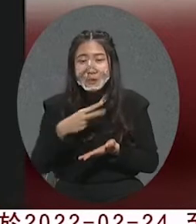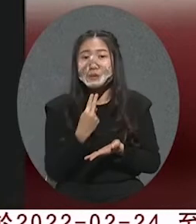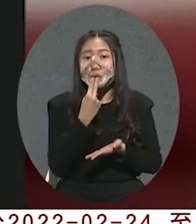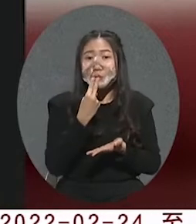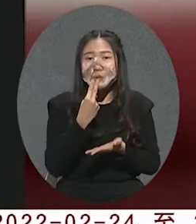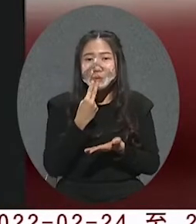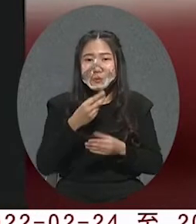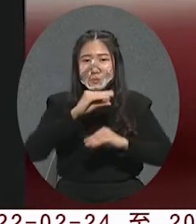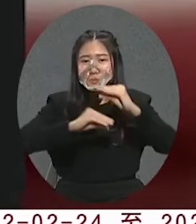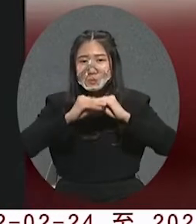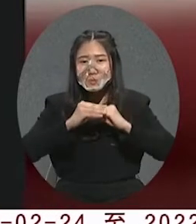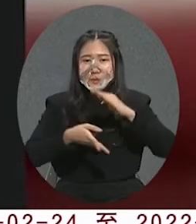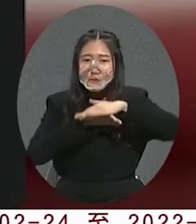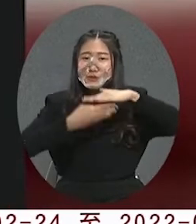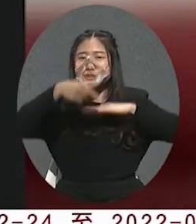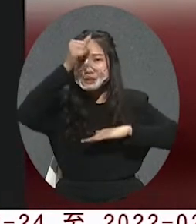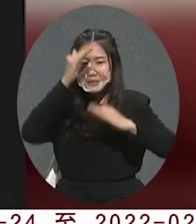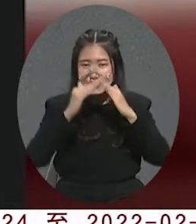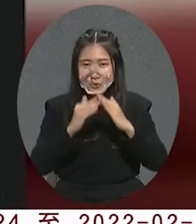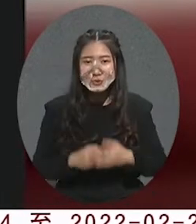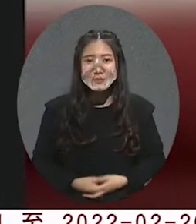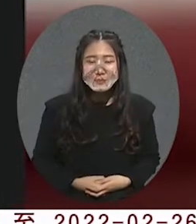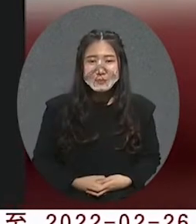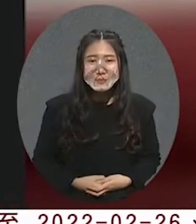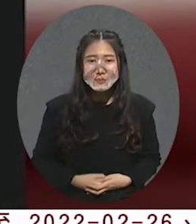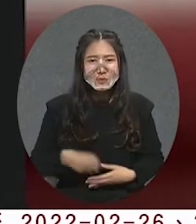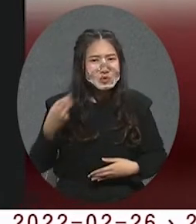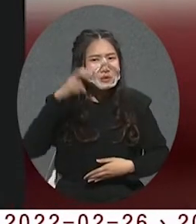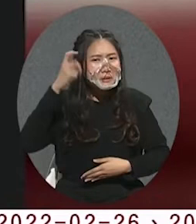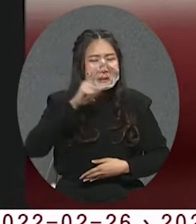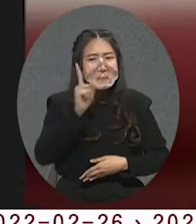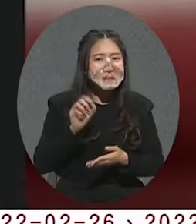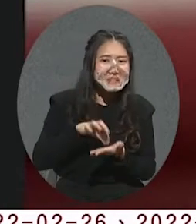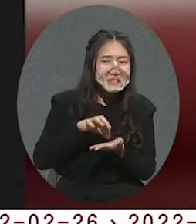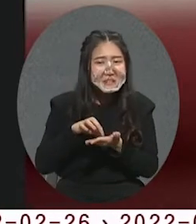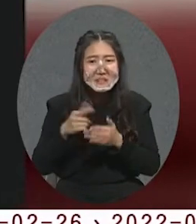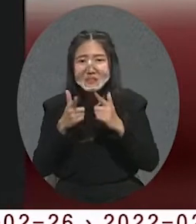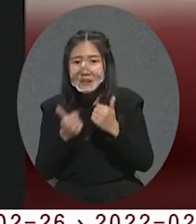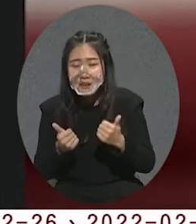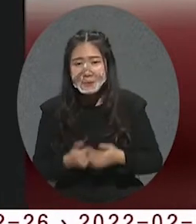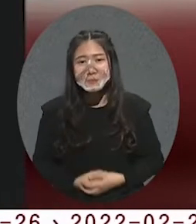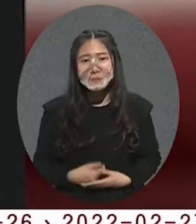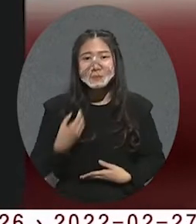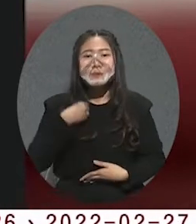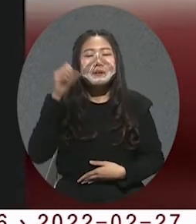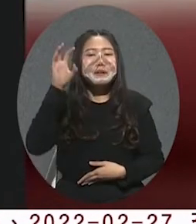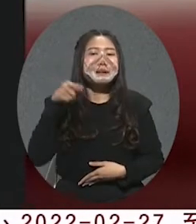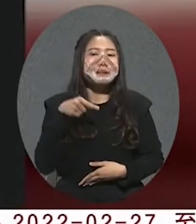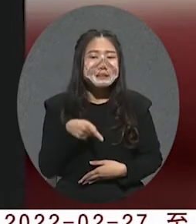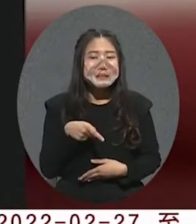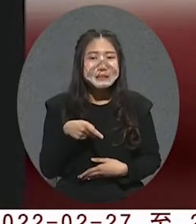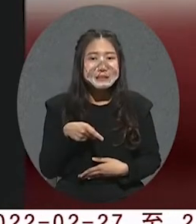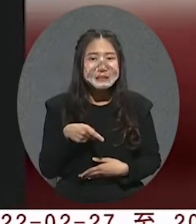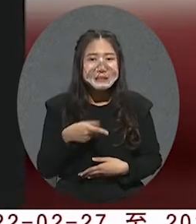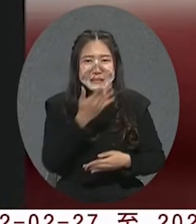出來去興建方艙醫院的，但是如果再考慮有什麼地方可以用來做隔離設施，我建議就可以考慮一些